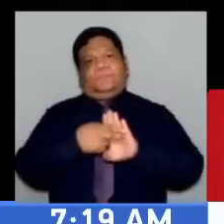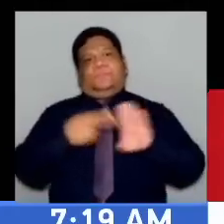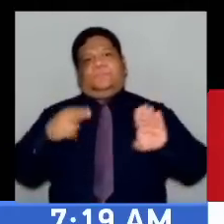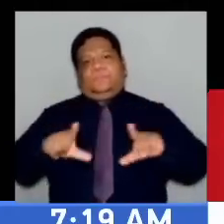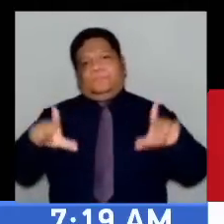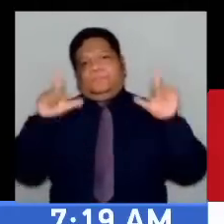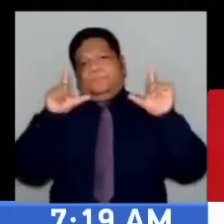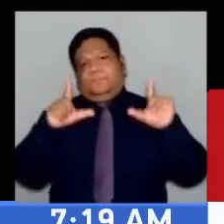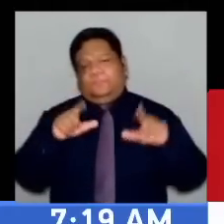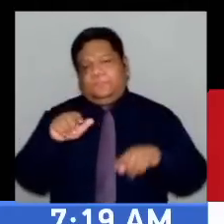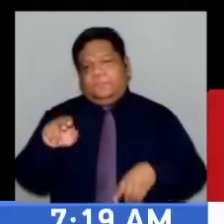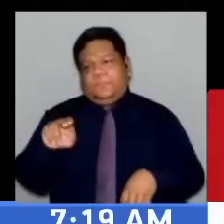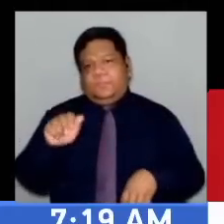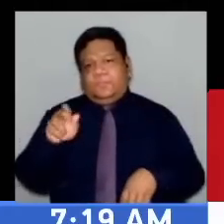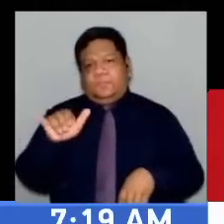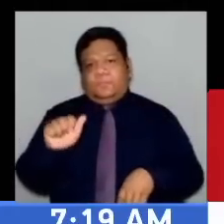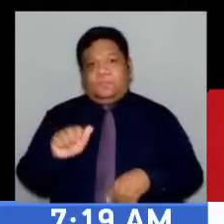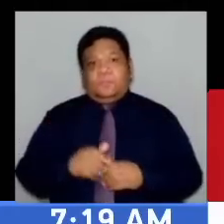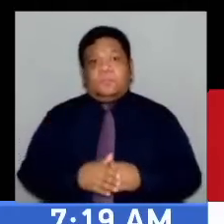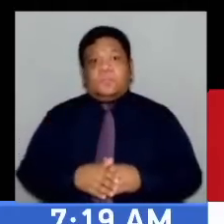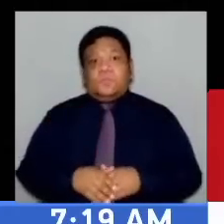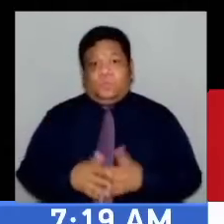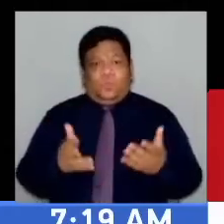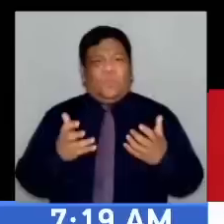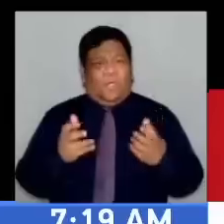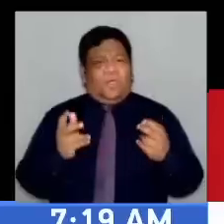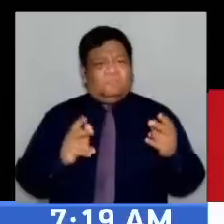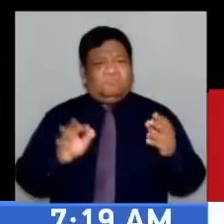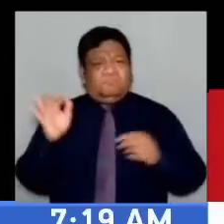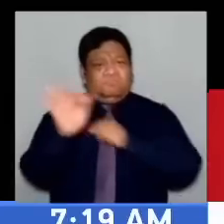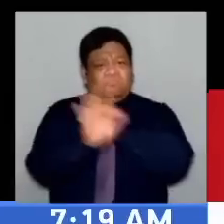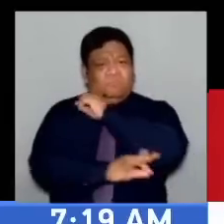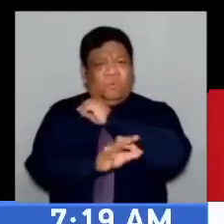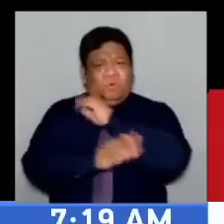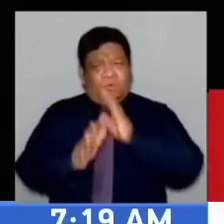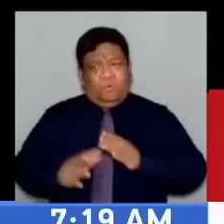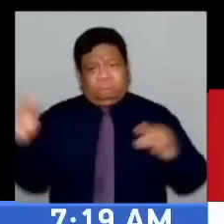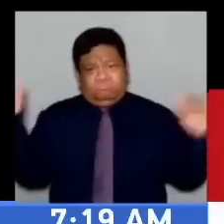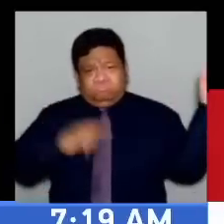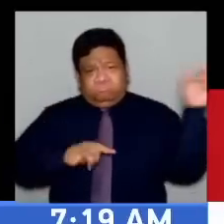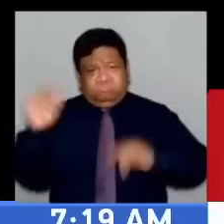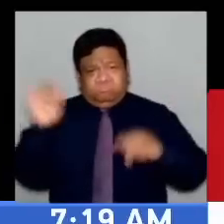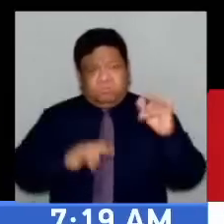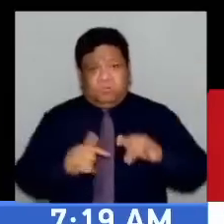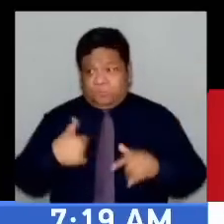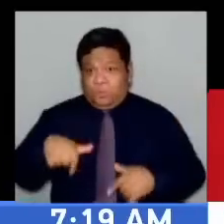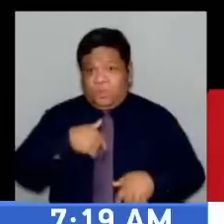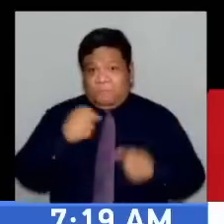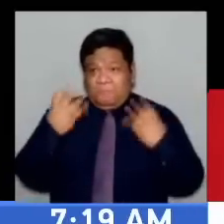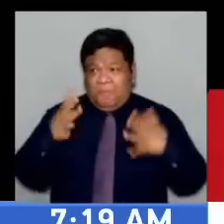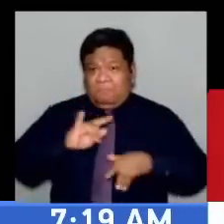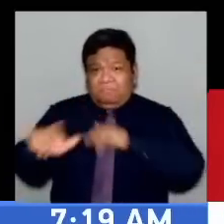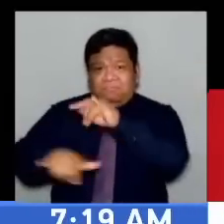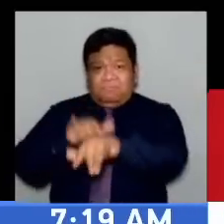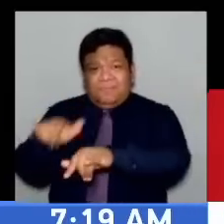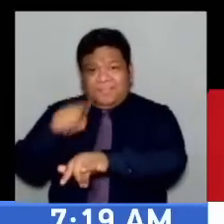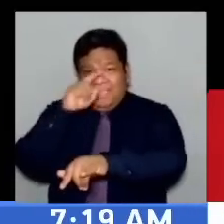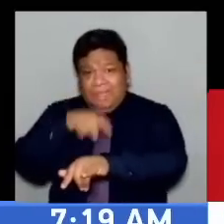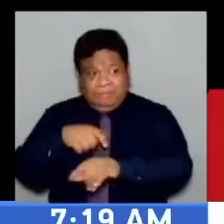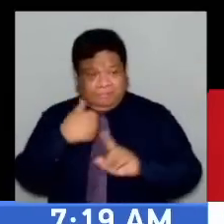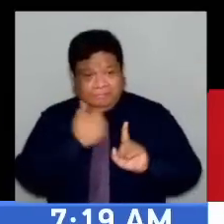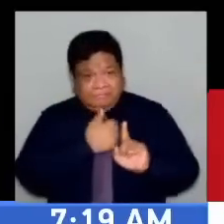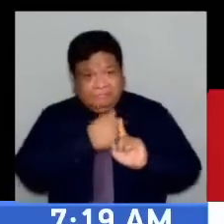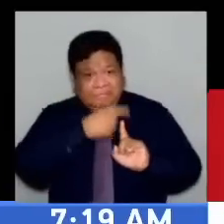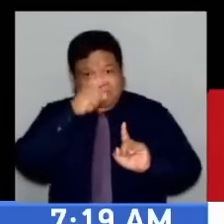Gusto natin ang maraming pumuntang turista dito. Marami nga sa atin nagpupuntang Thailand. Ito, Thai national na pumunta dito sa atin.